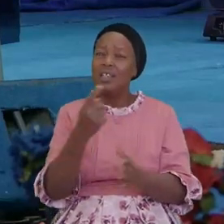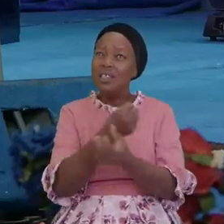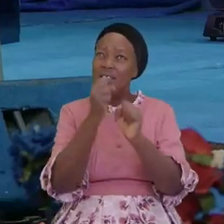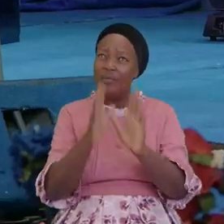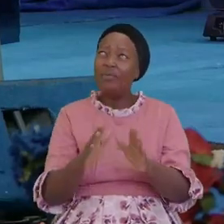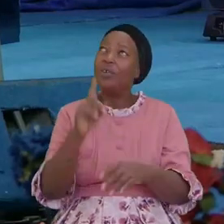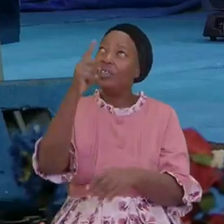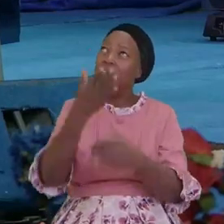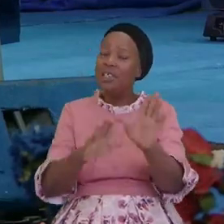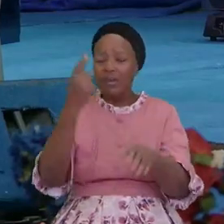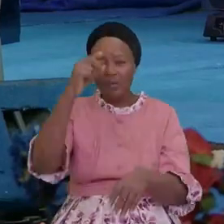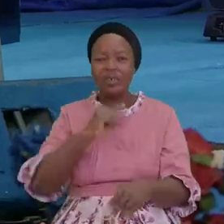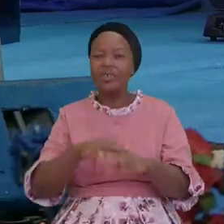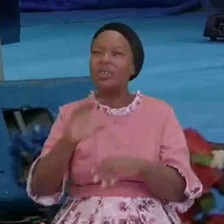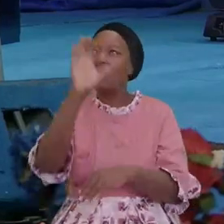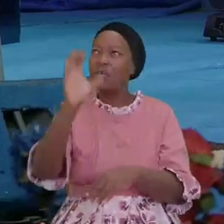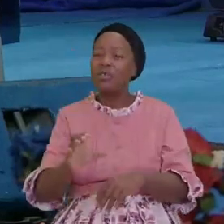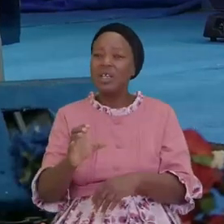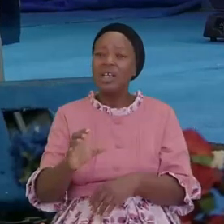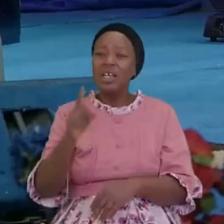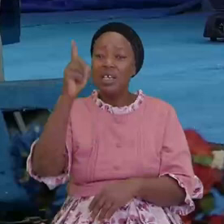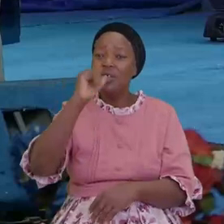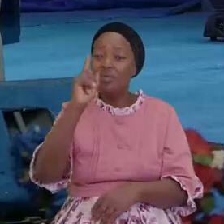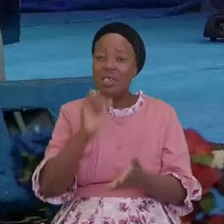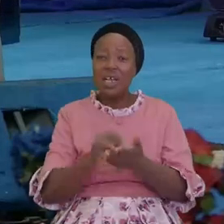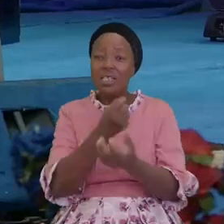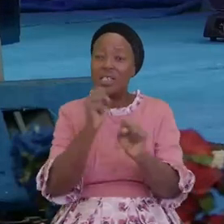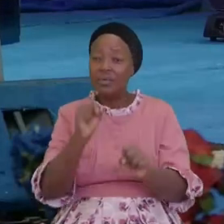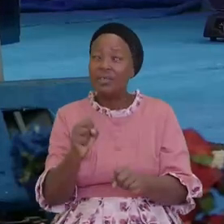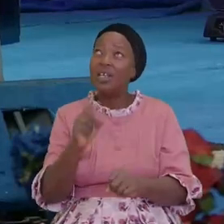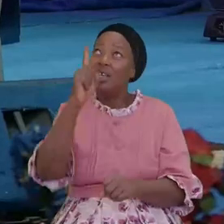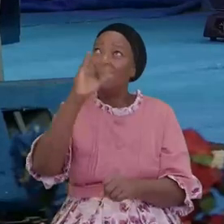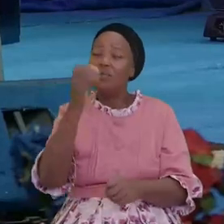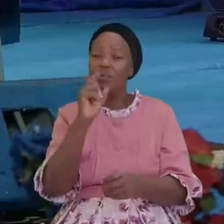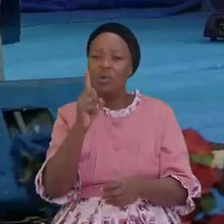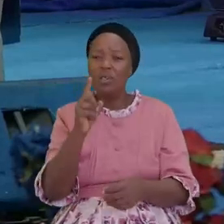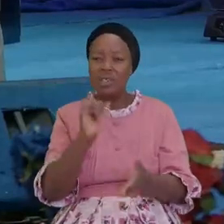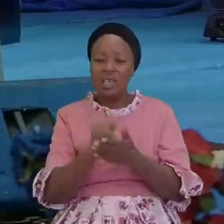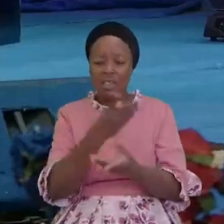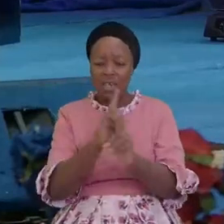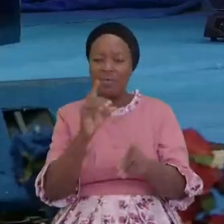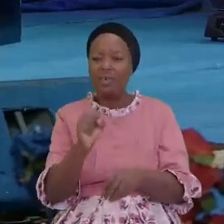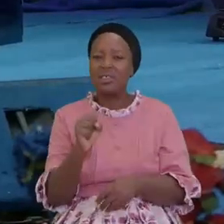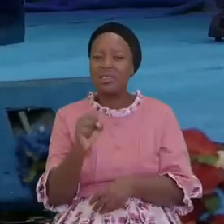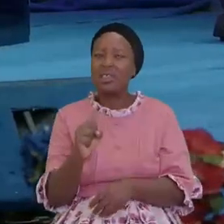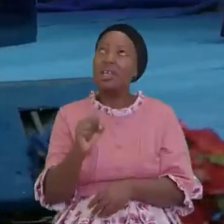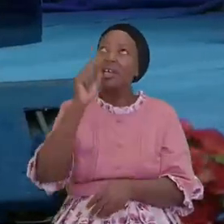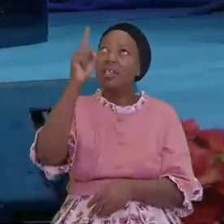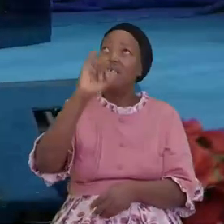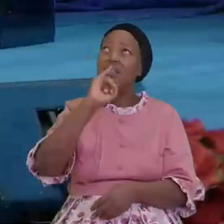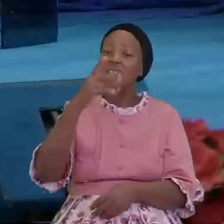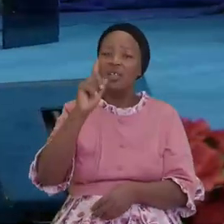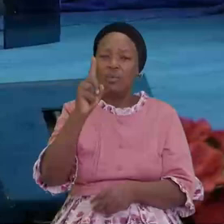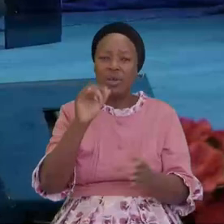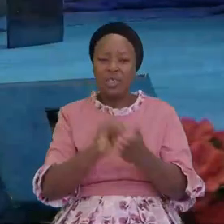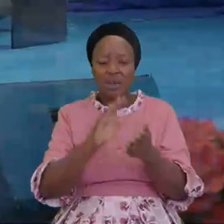Mais Jésus le Rédempteur, il est mort pour nous sur la croix. C'est lui qui sauve. C'est